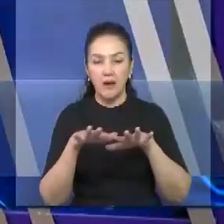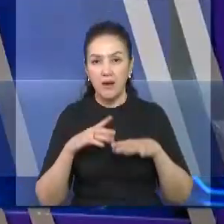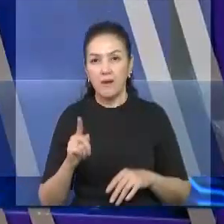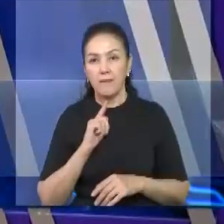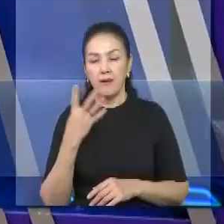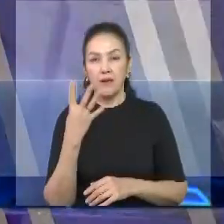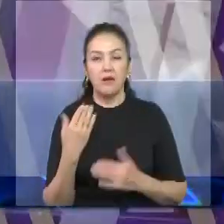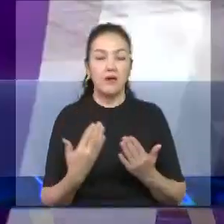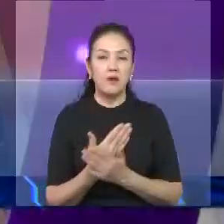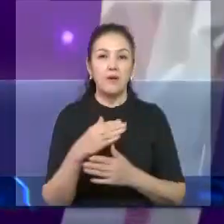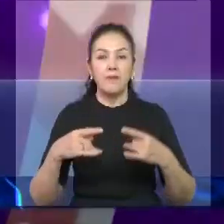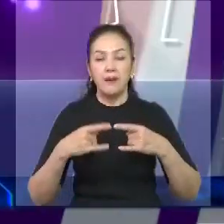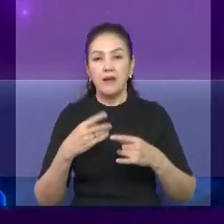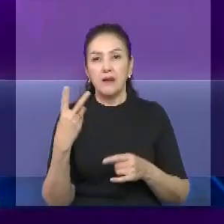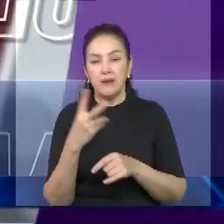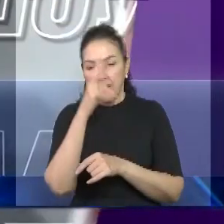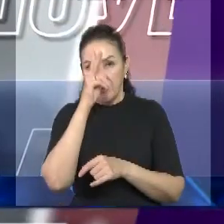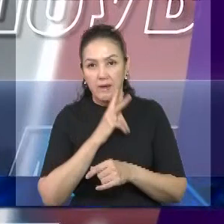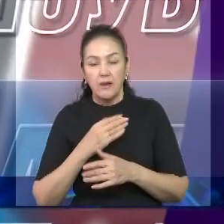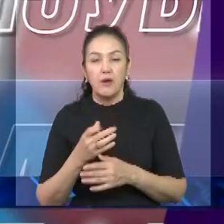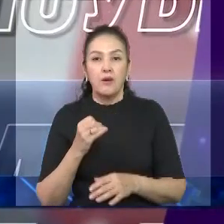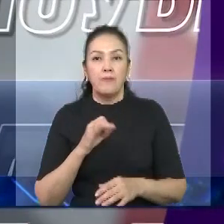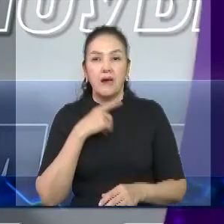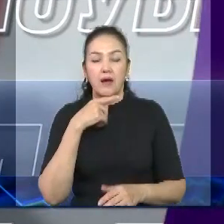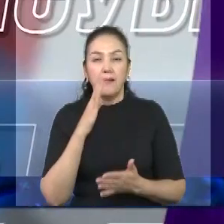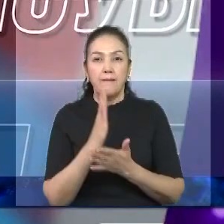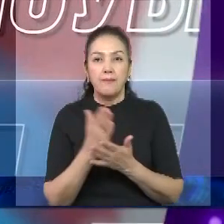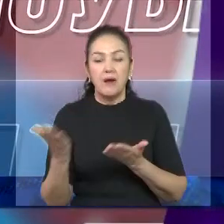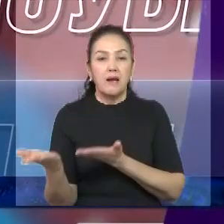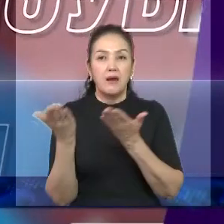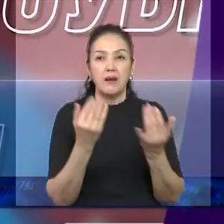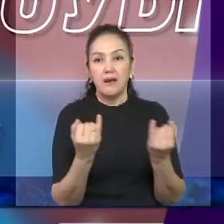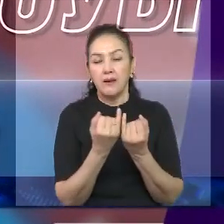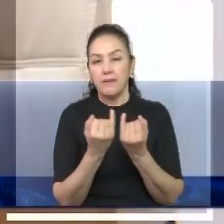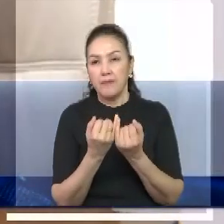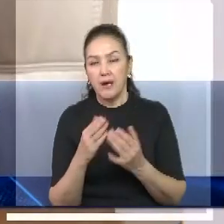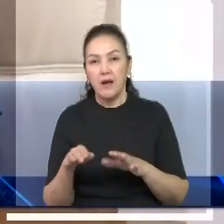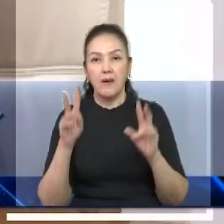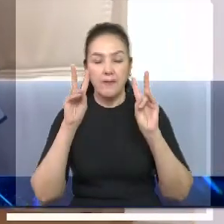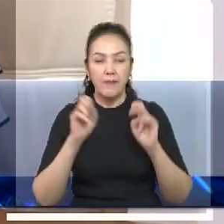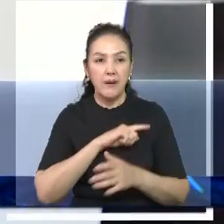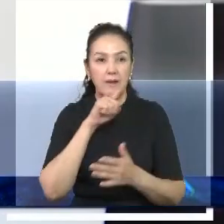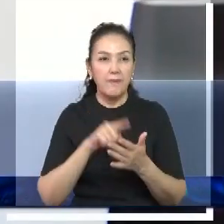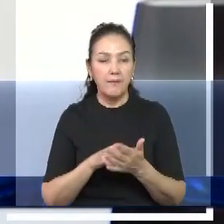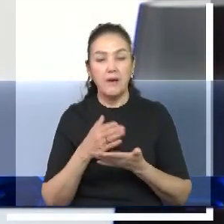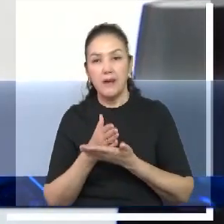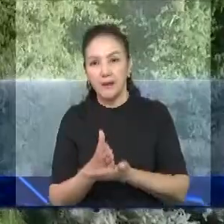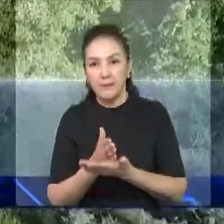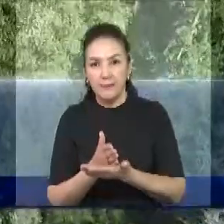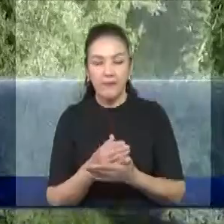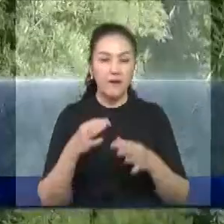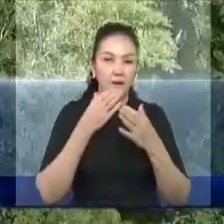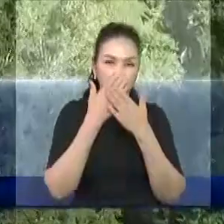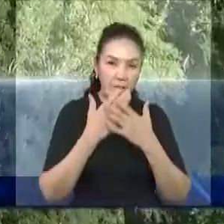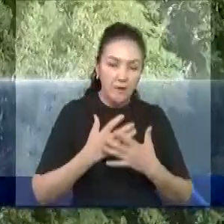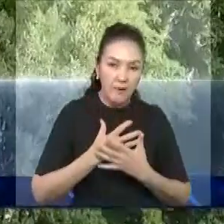сразу 4 новых проекта. Так, 2 раза в месяц будет выходить ток-шоу «Айтар-Мбар». Приглашенные гости обсудят актуальные темы и вопросы социальной направленности.